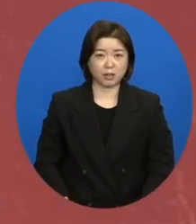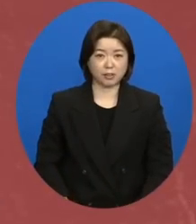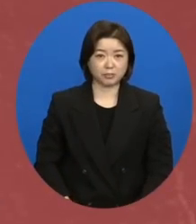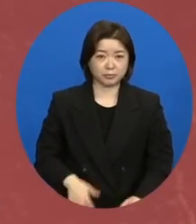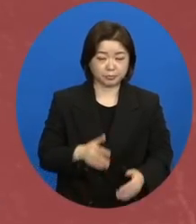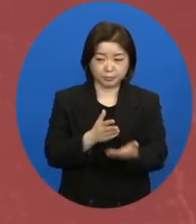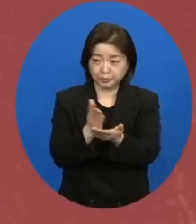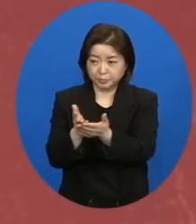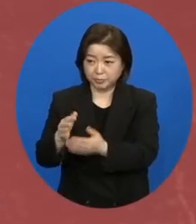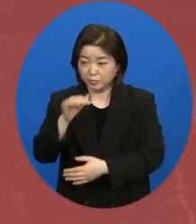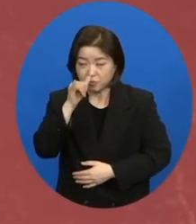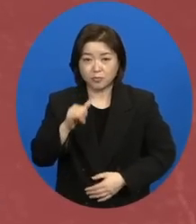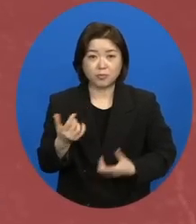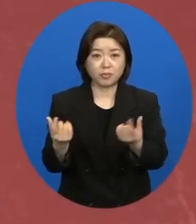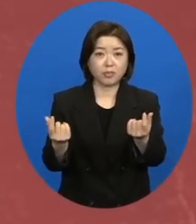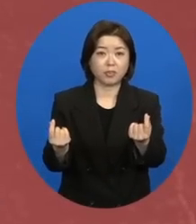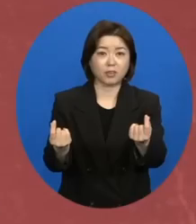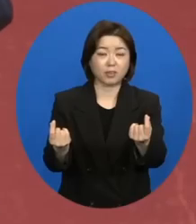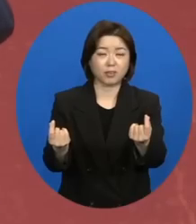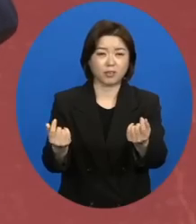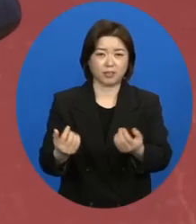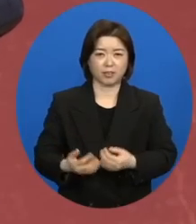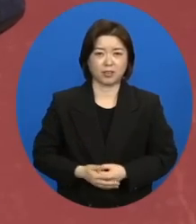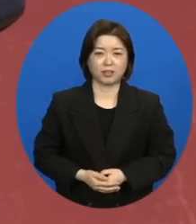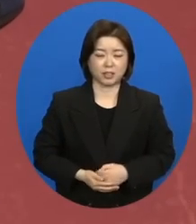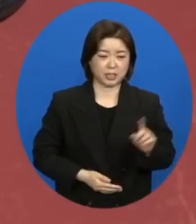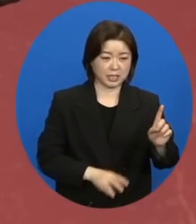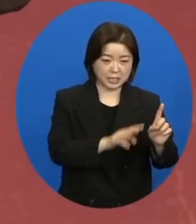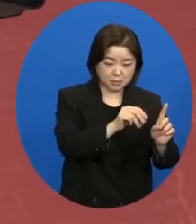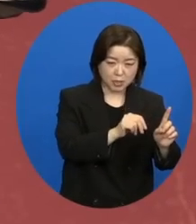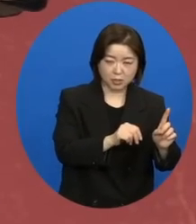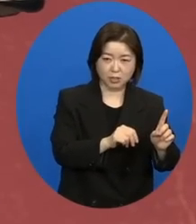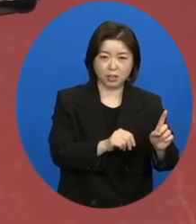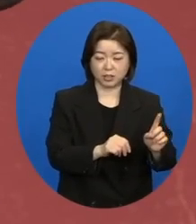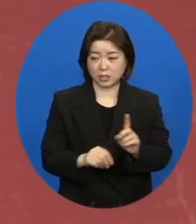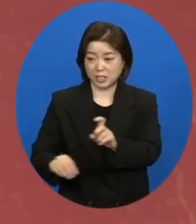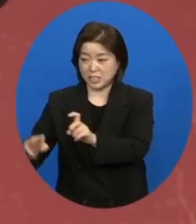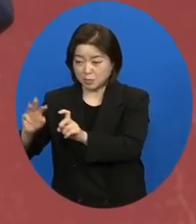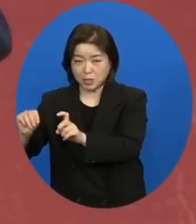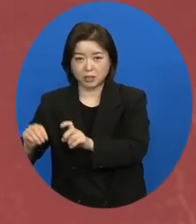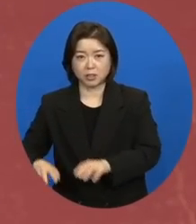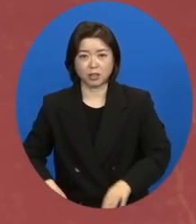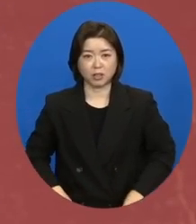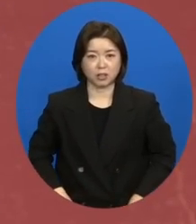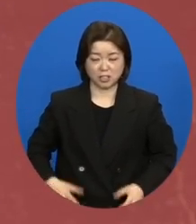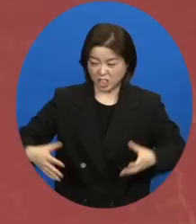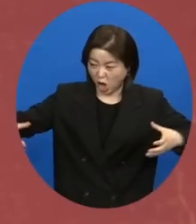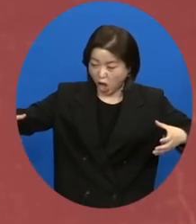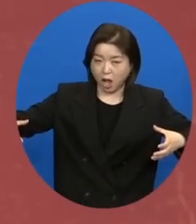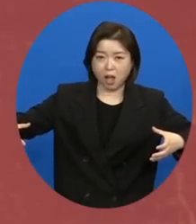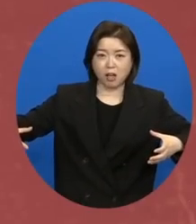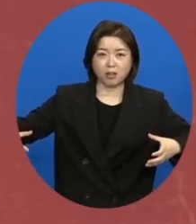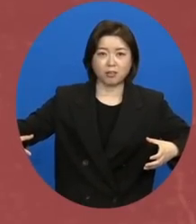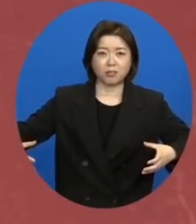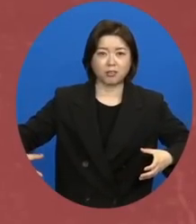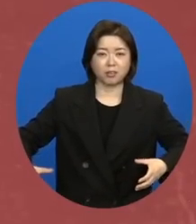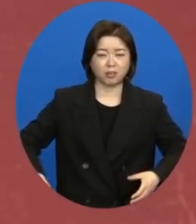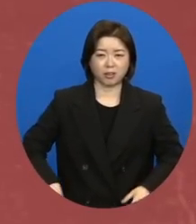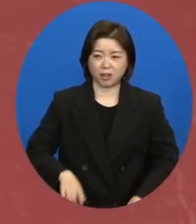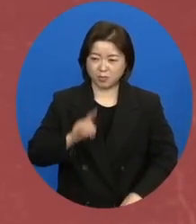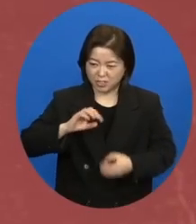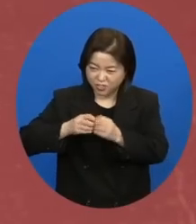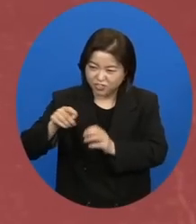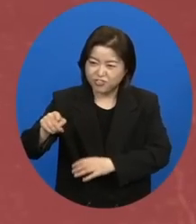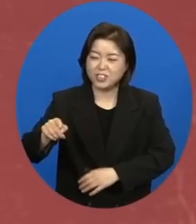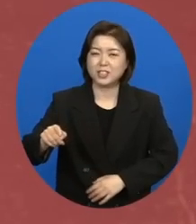종류가 같은 건데. 근데 어떻게 1m짜리니까 10m짜리가 있겠나고 이렇게 굴러온 게. 그게 말이